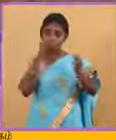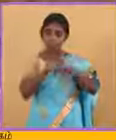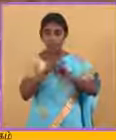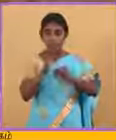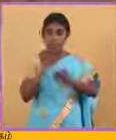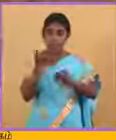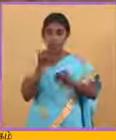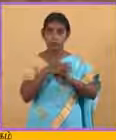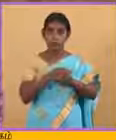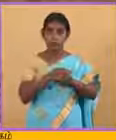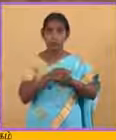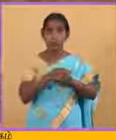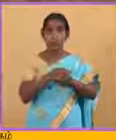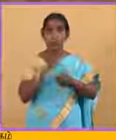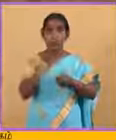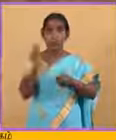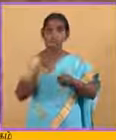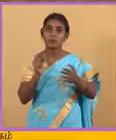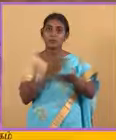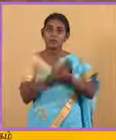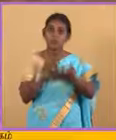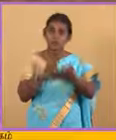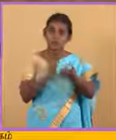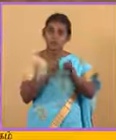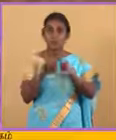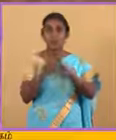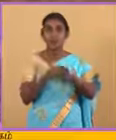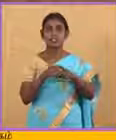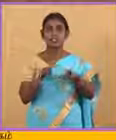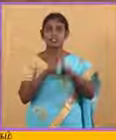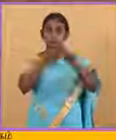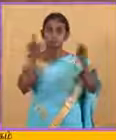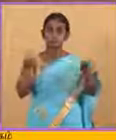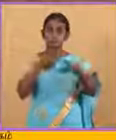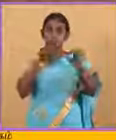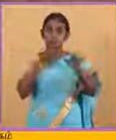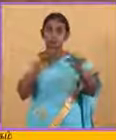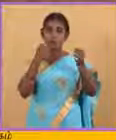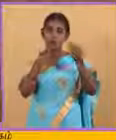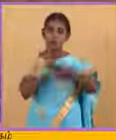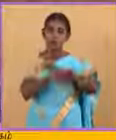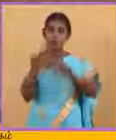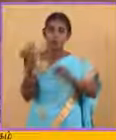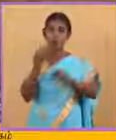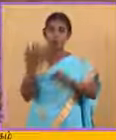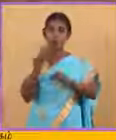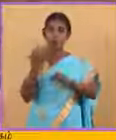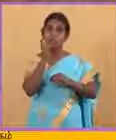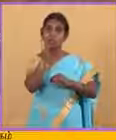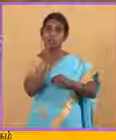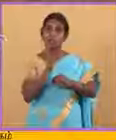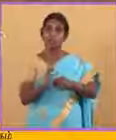எழுத்து சீர்திருத்தங்கள் செய்யணும். அதே மாதிரி கணினிக்குள்ளே போகிறதுக்கு நிறைய புதிய சொற்கள் தேவைப்படும். அந்த